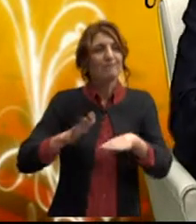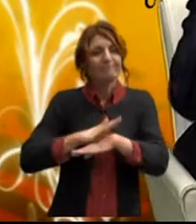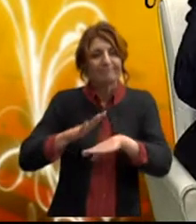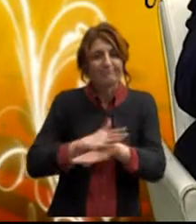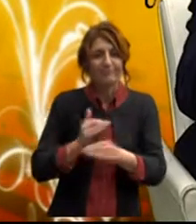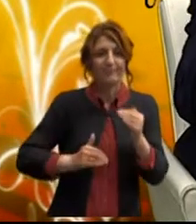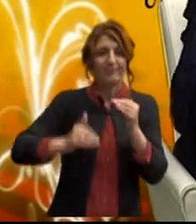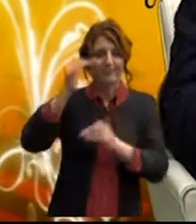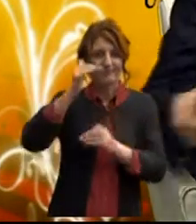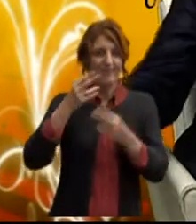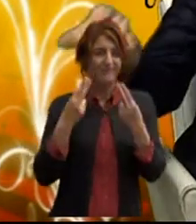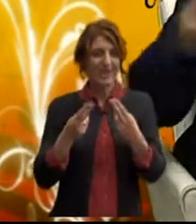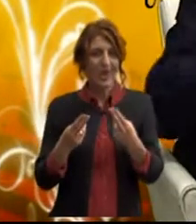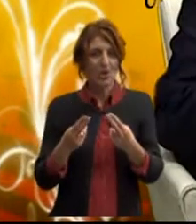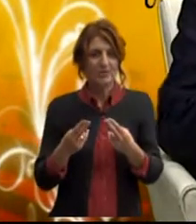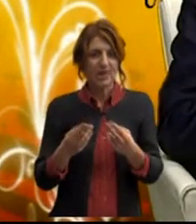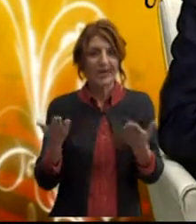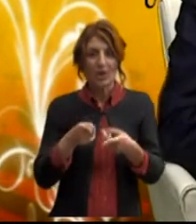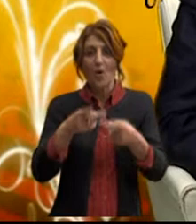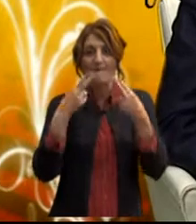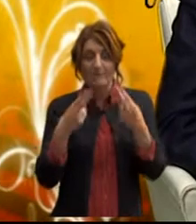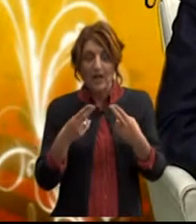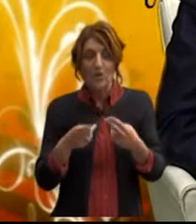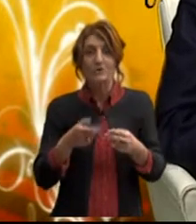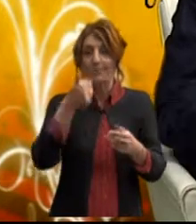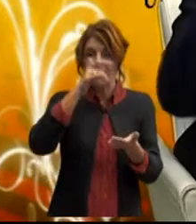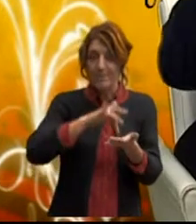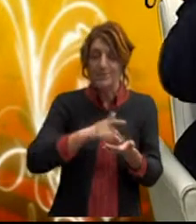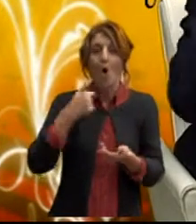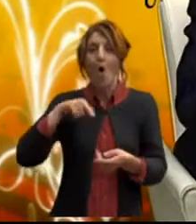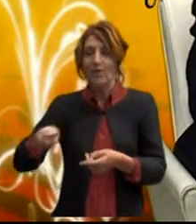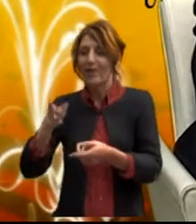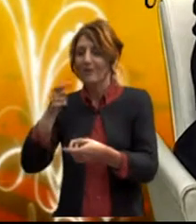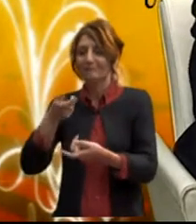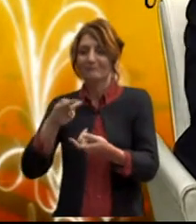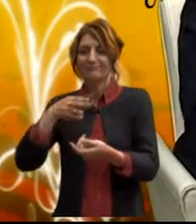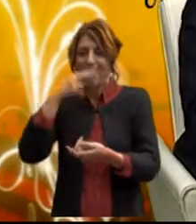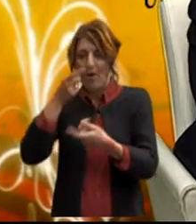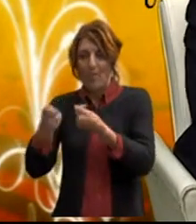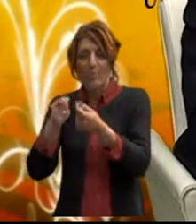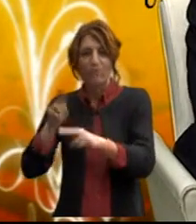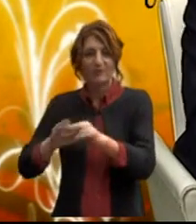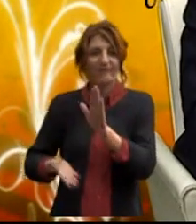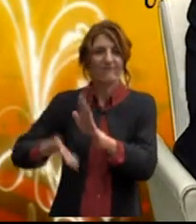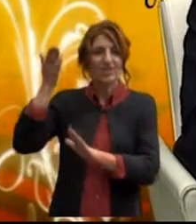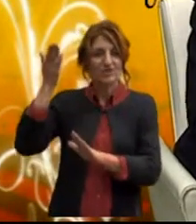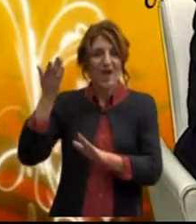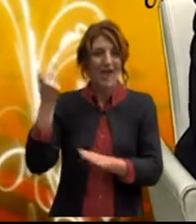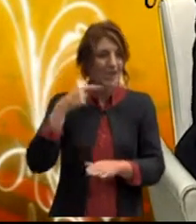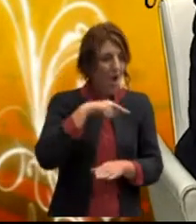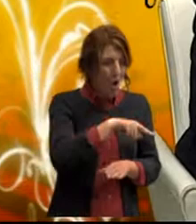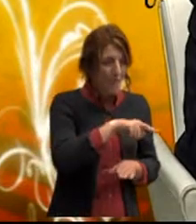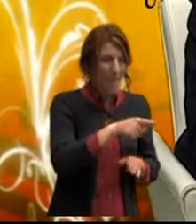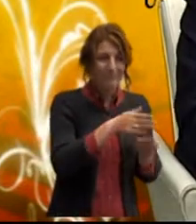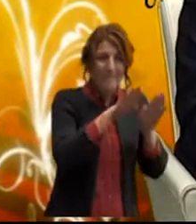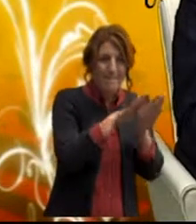gdje je visok socijalni kapital, onda će ekonomski kapital vrlo brzo doći. Tamo gdje je nizak socijalni kapital, tamo onda može samo prljavi